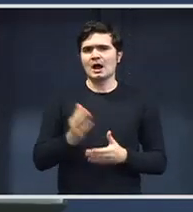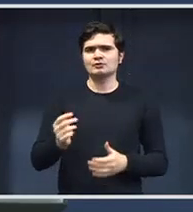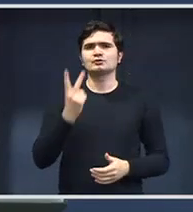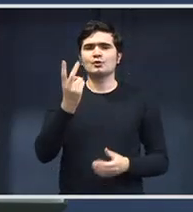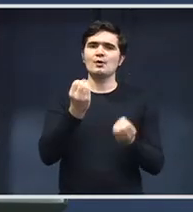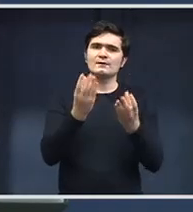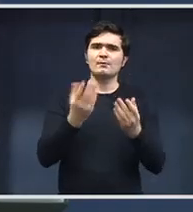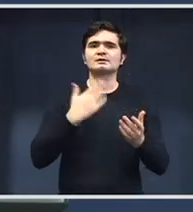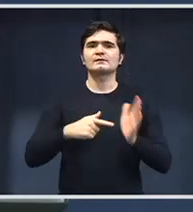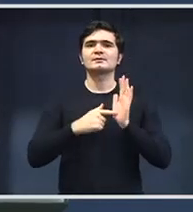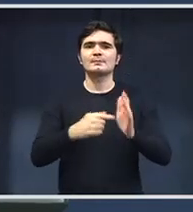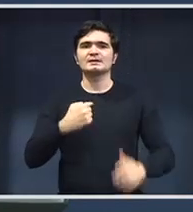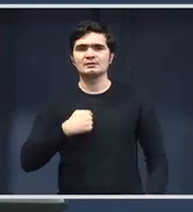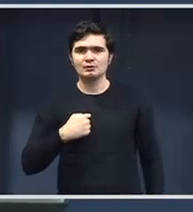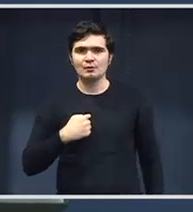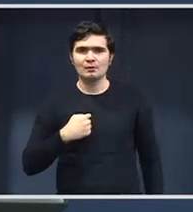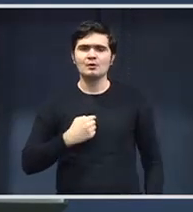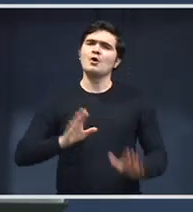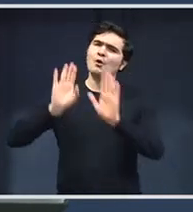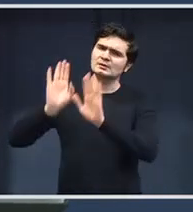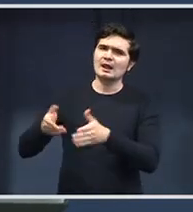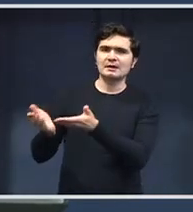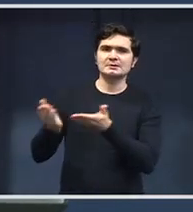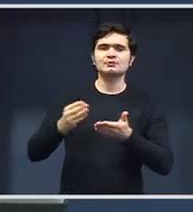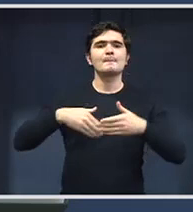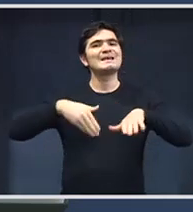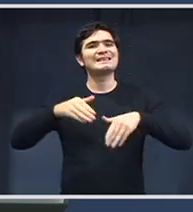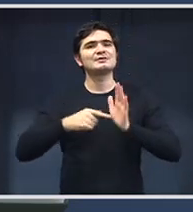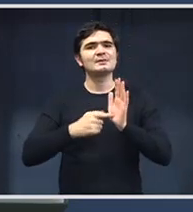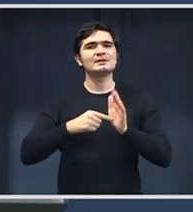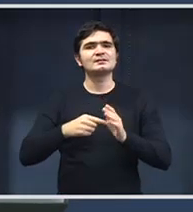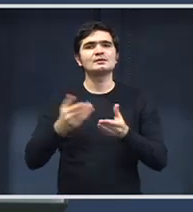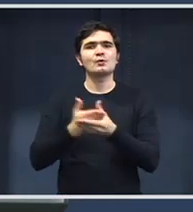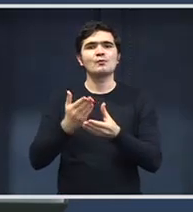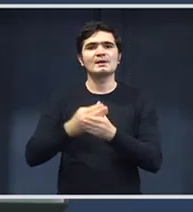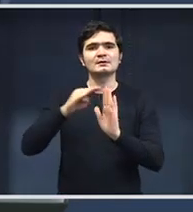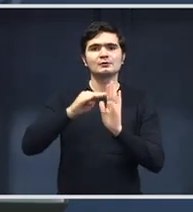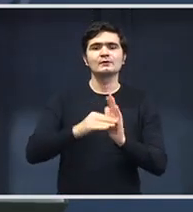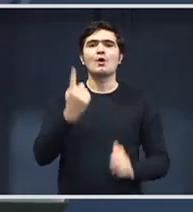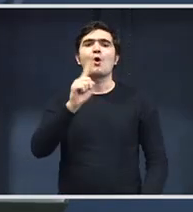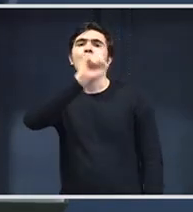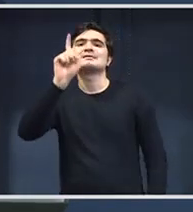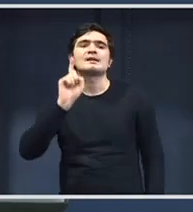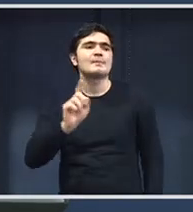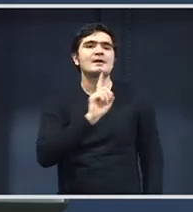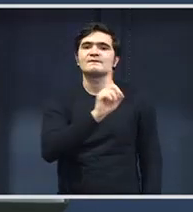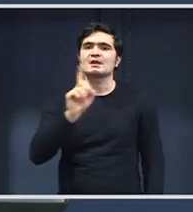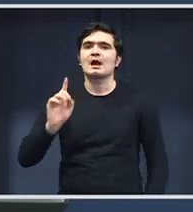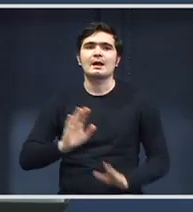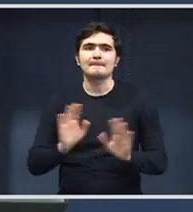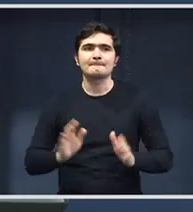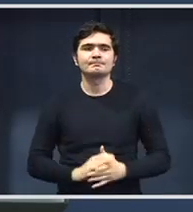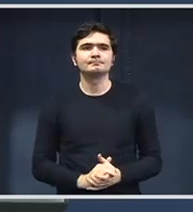informații pe care vreau să vi le prezint eu, îi vor lăsa pe miniștrii să prezinte acțiunile normative. Dacă aveți câte o întrebare de fiecare...